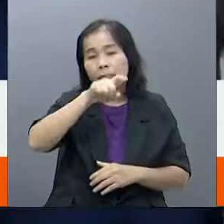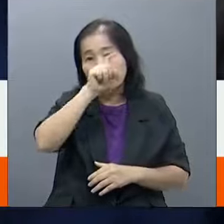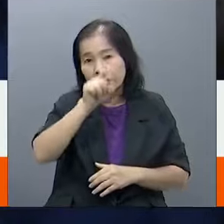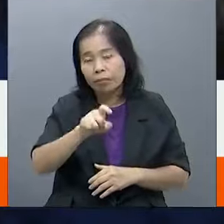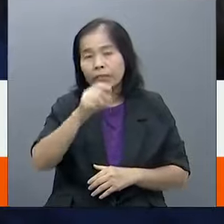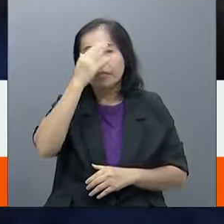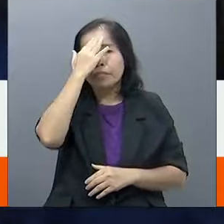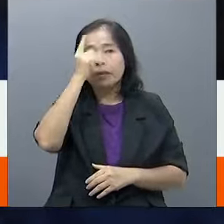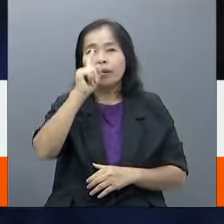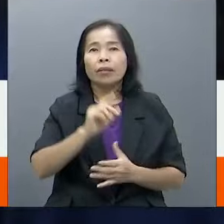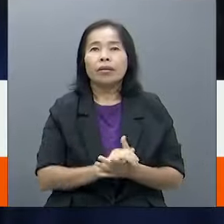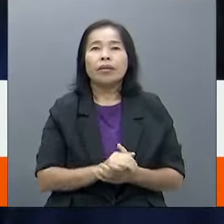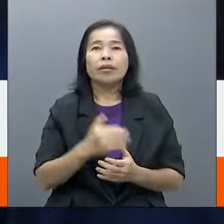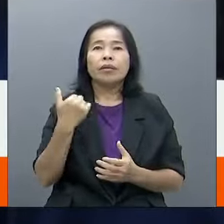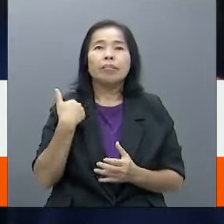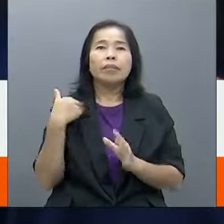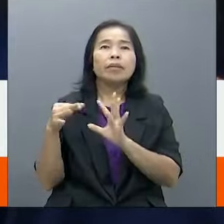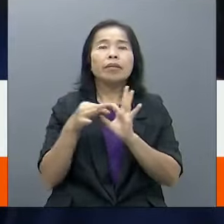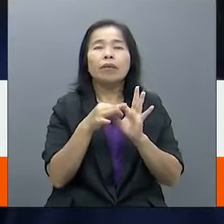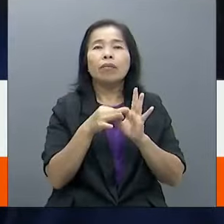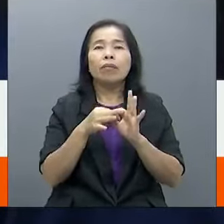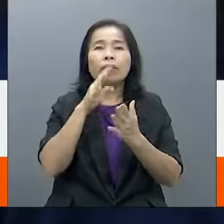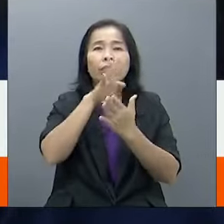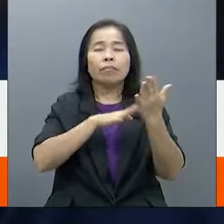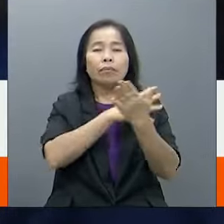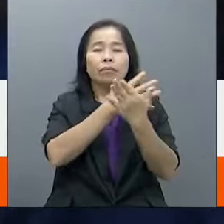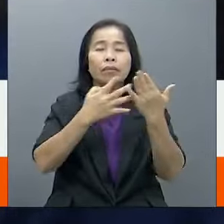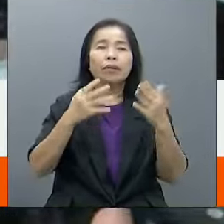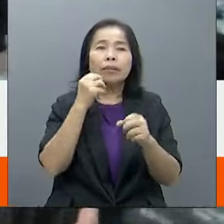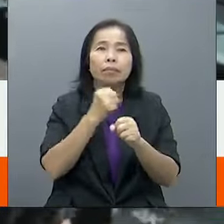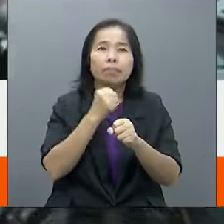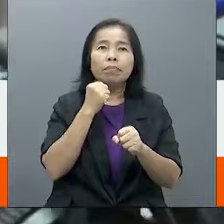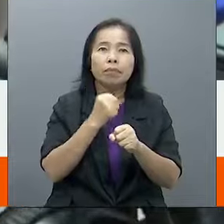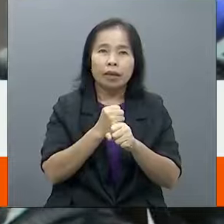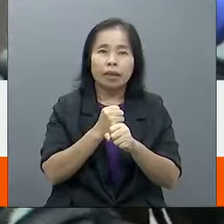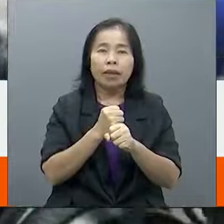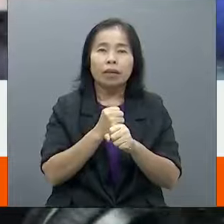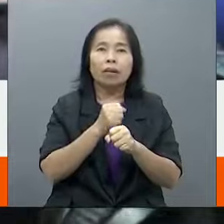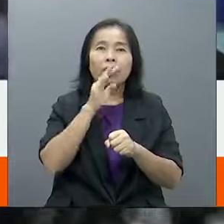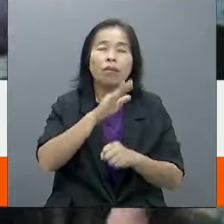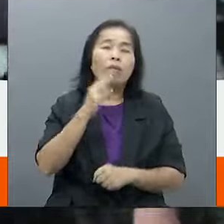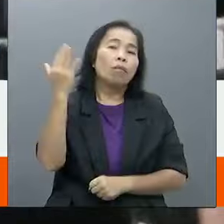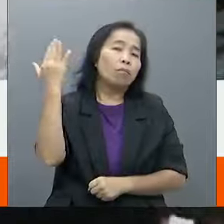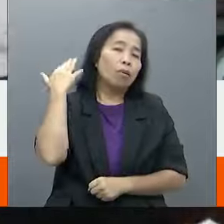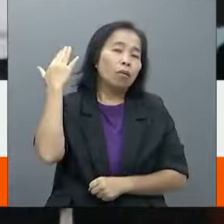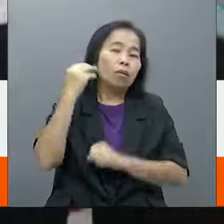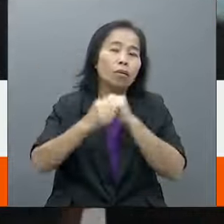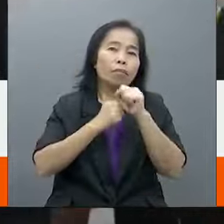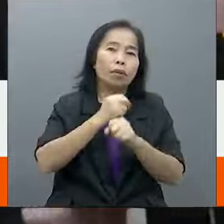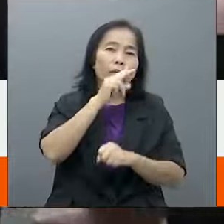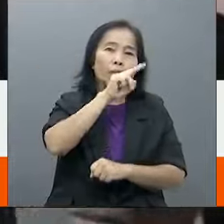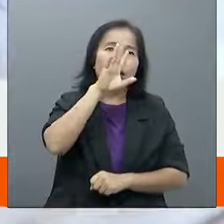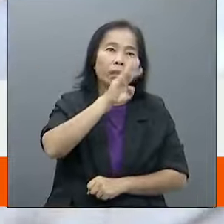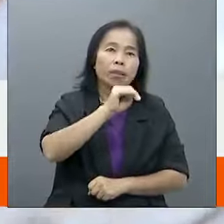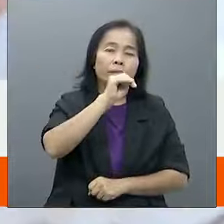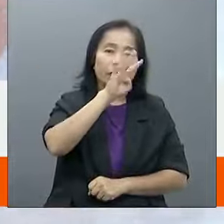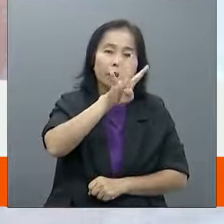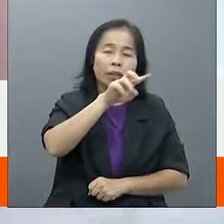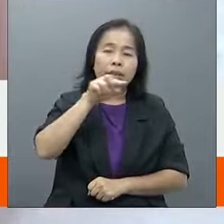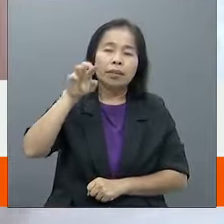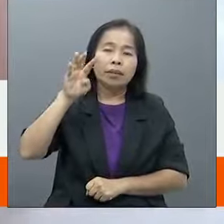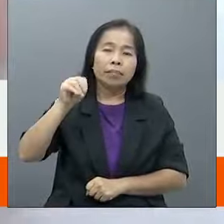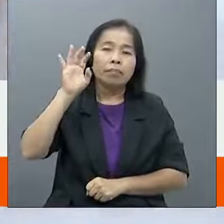ครับผมก็ยึดโยงกับนโยบายที่เป็นผลจากรัฐบาลทักษิณตั้งแต่สมัยปี44-48นะครับของแม่ข่าไม่